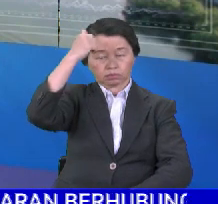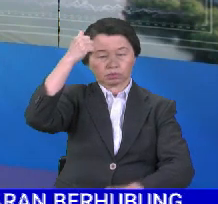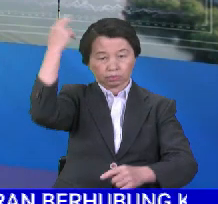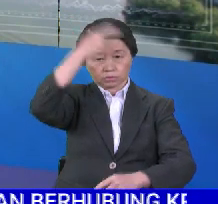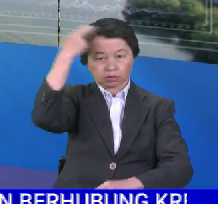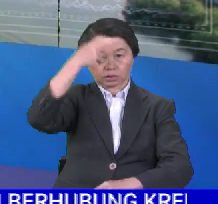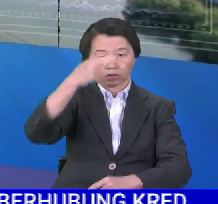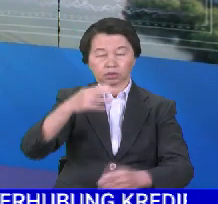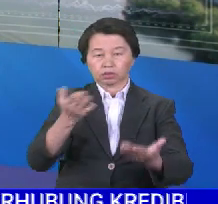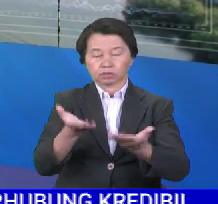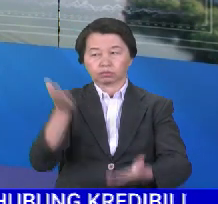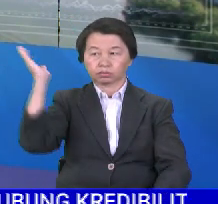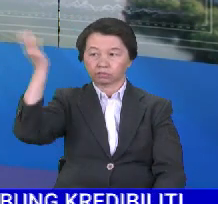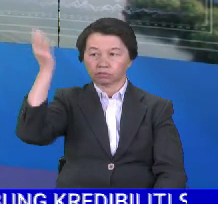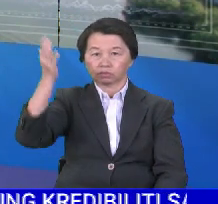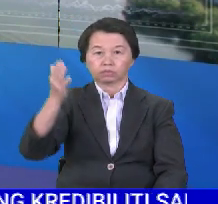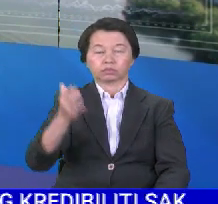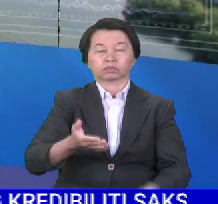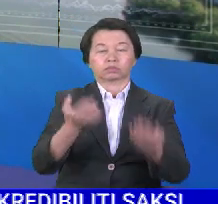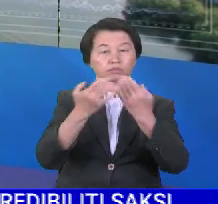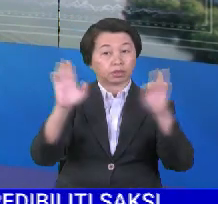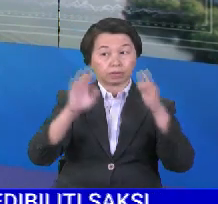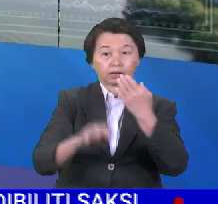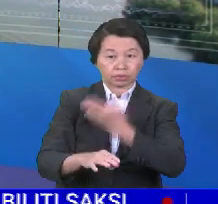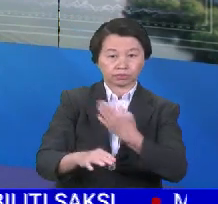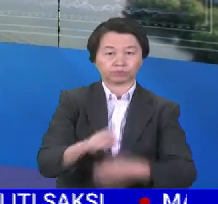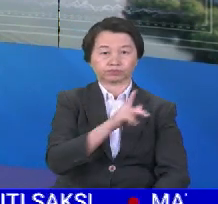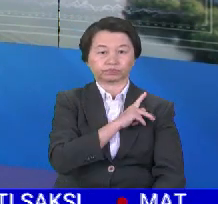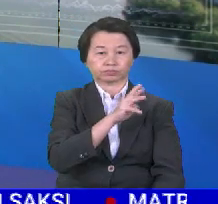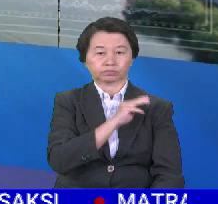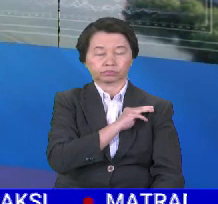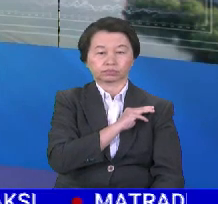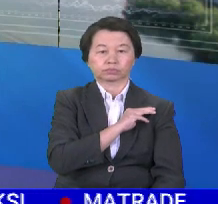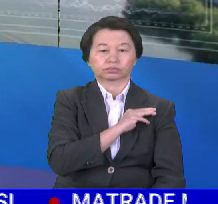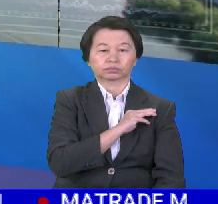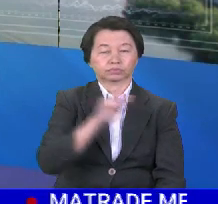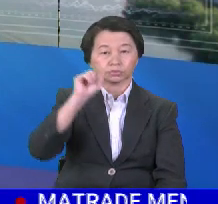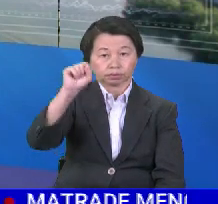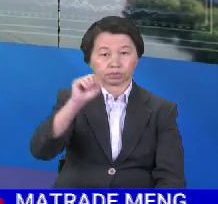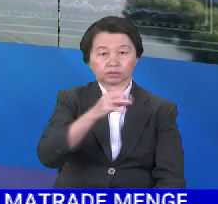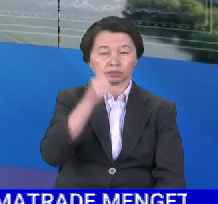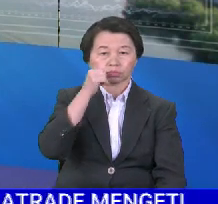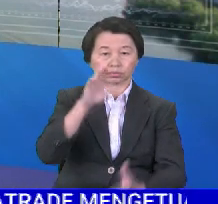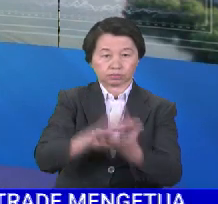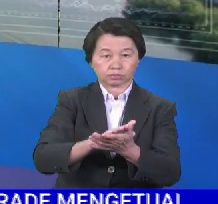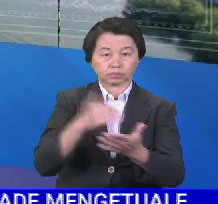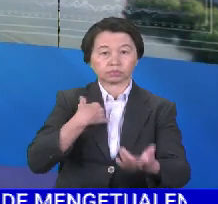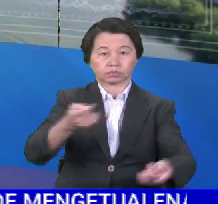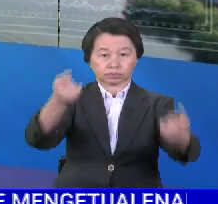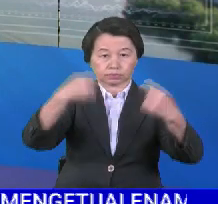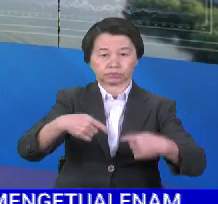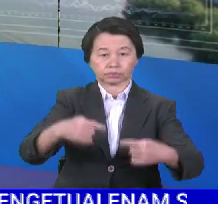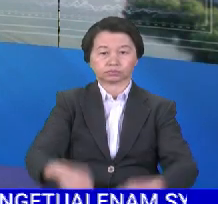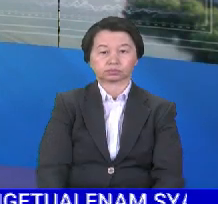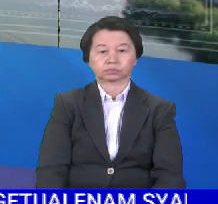penceramah bebas Dr. Haji Dasad Latif. Turut hadir Ketua Menteri Datuk Seri Panglima Haji Jinor dan isteri Datin Seri Panglima Julia